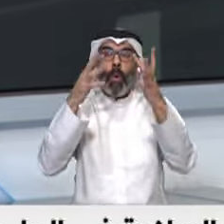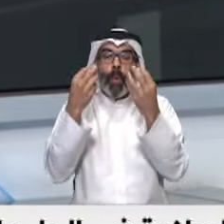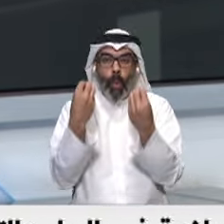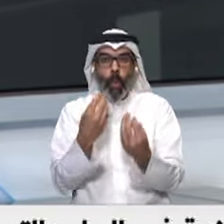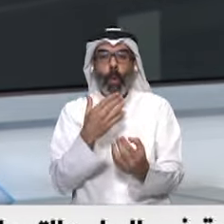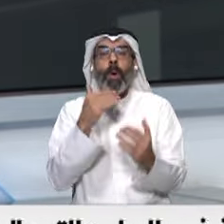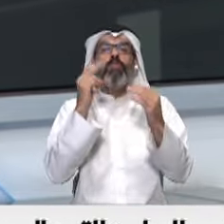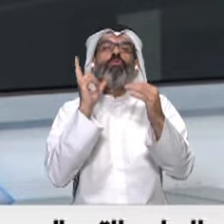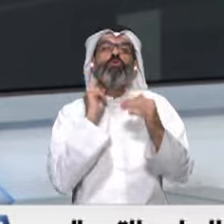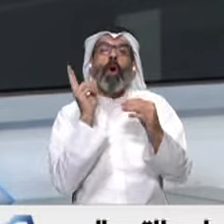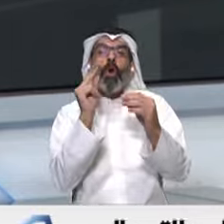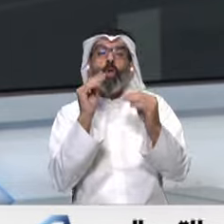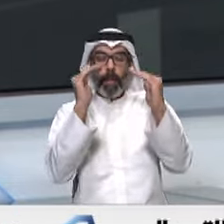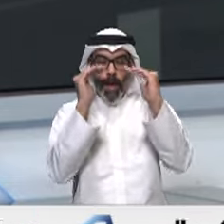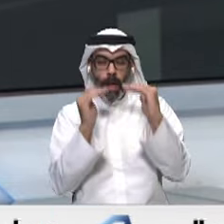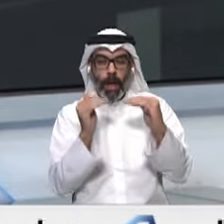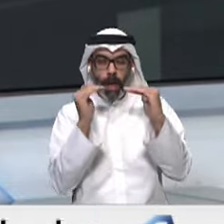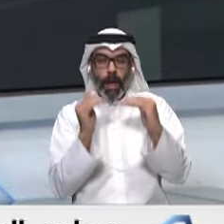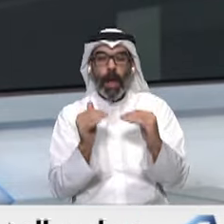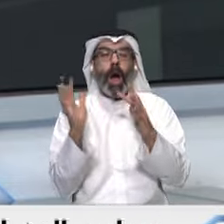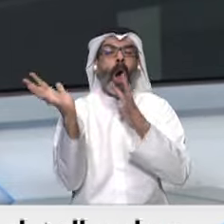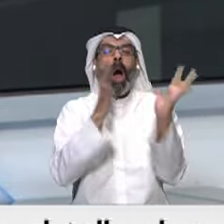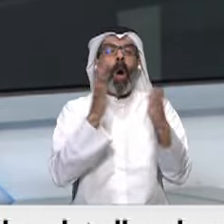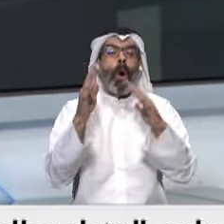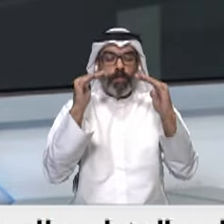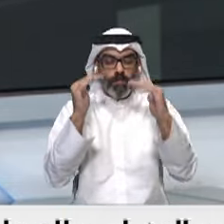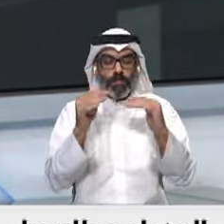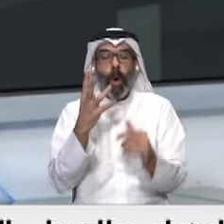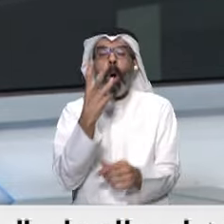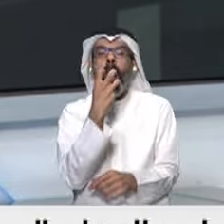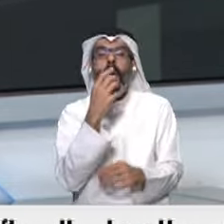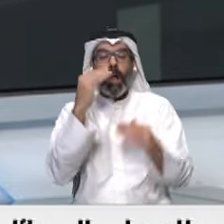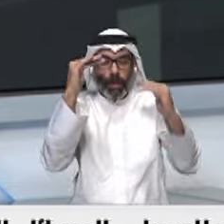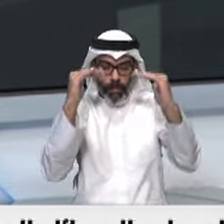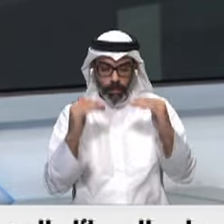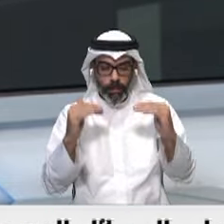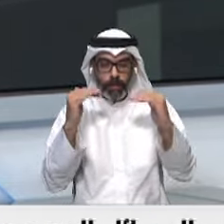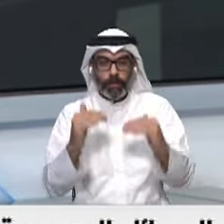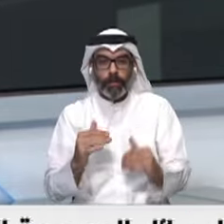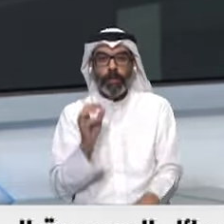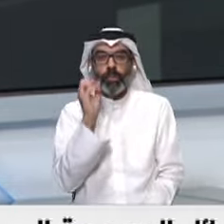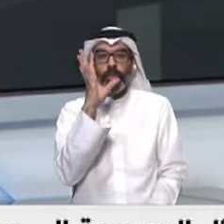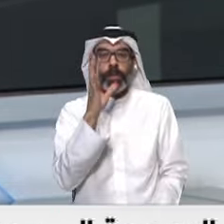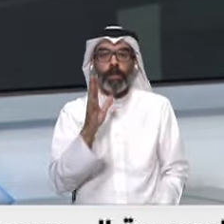نسب الرطوبه تدريجيا وايضا تتراجع معها درجات الحراره خلال النهار نشرتنا الجويه تنتهي